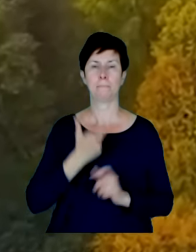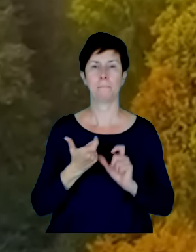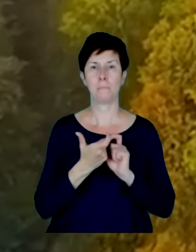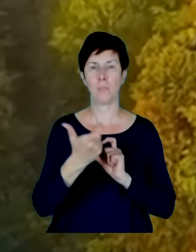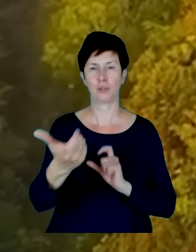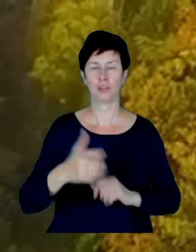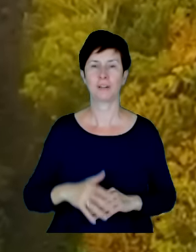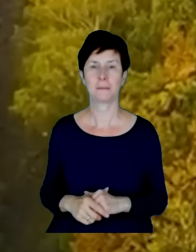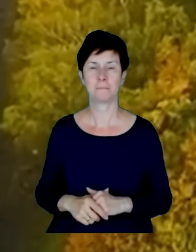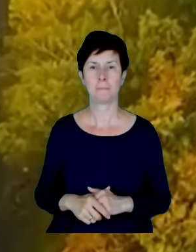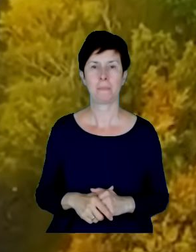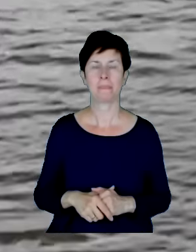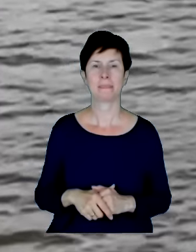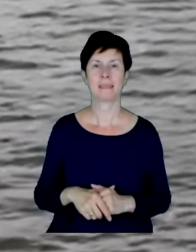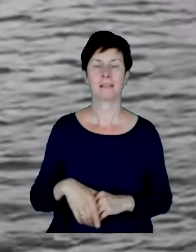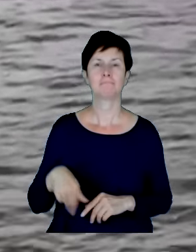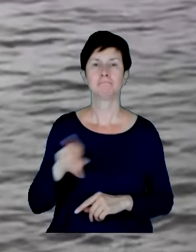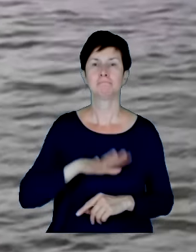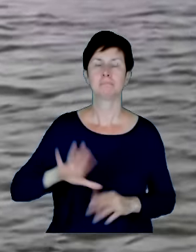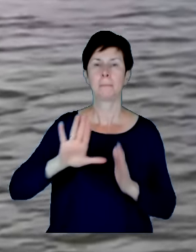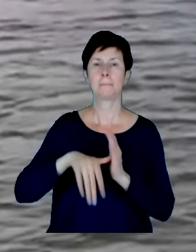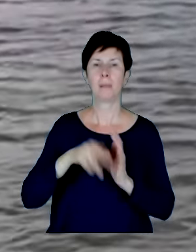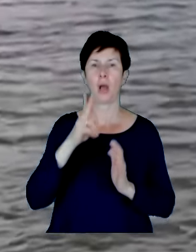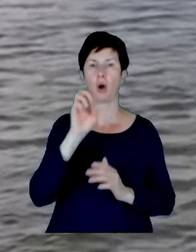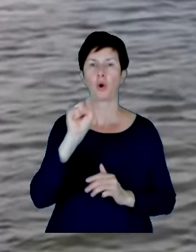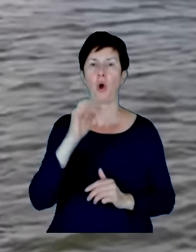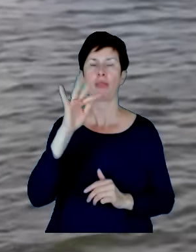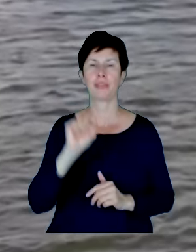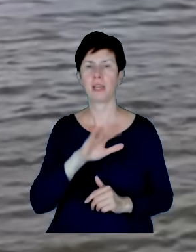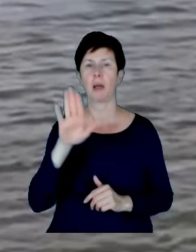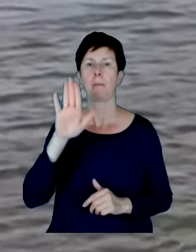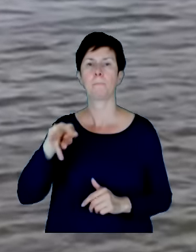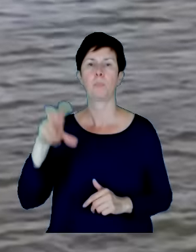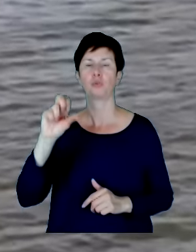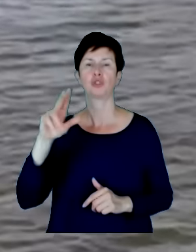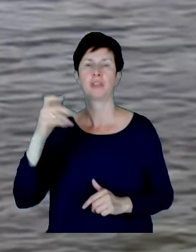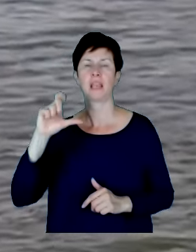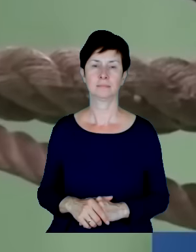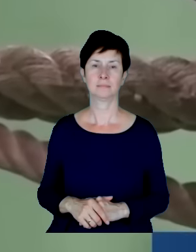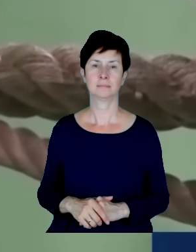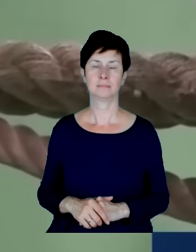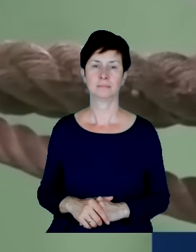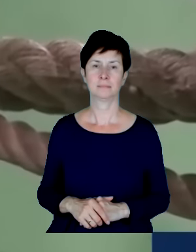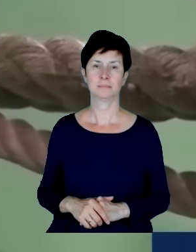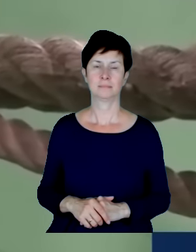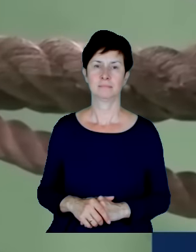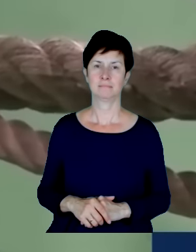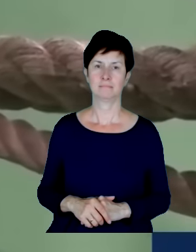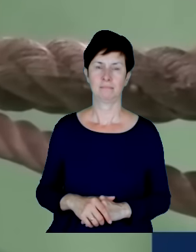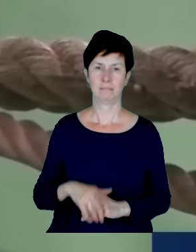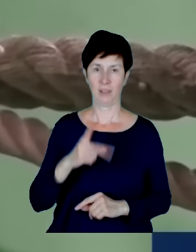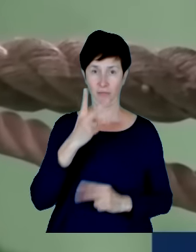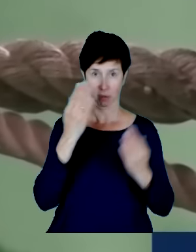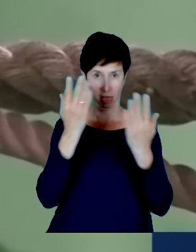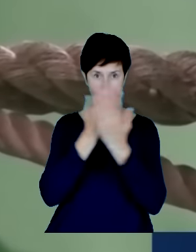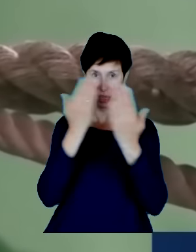najbardziej oblegane znajdują się w miejscowościach kąty i Buczyniec szlak żeglugowy obejmuje malownicze tereny nie dwoi się państwu w oczach to